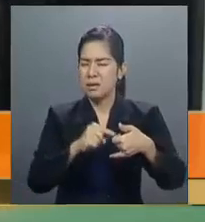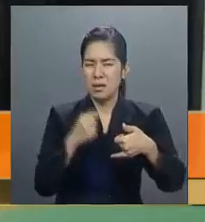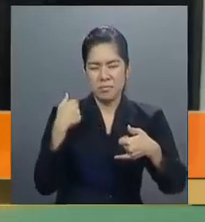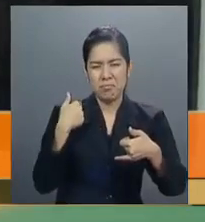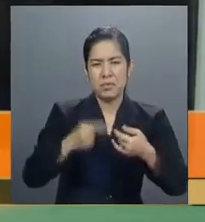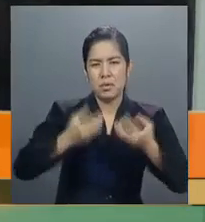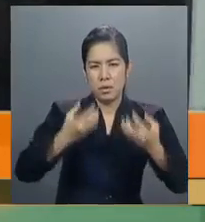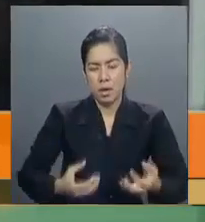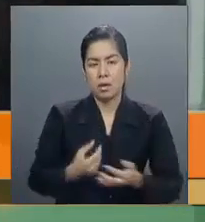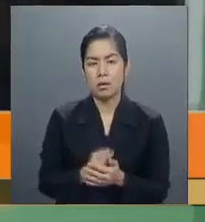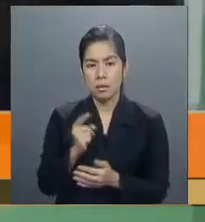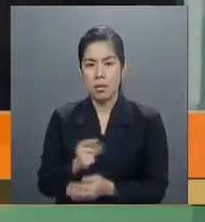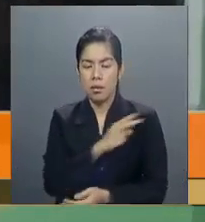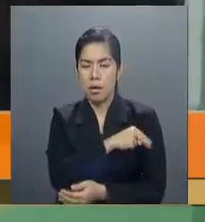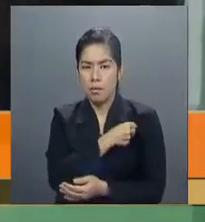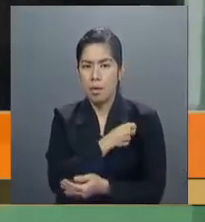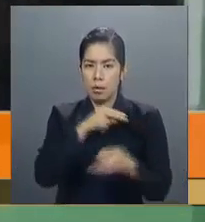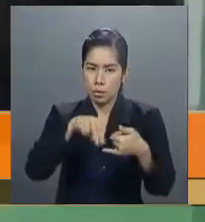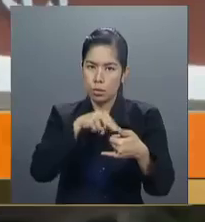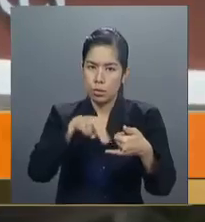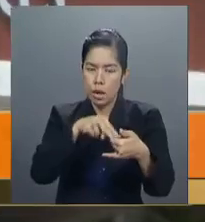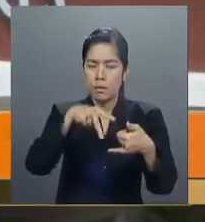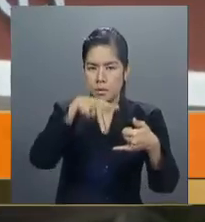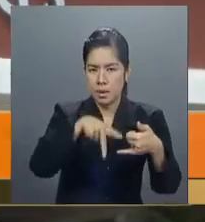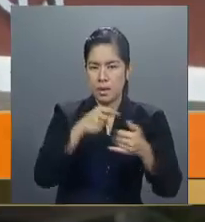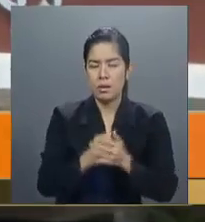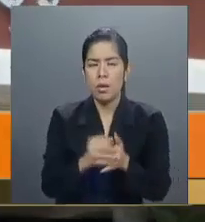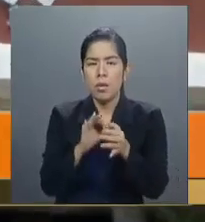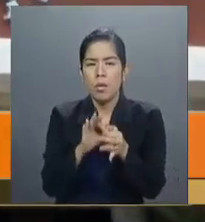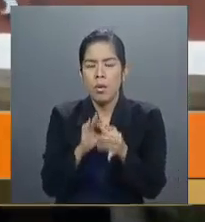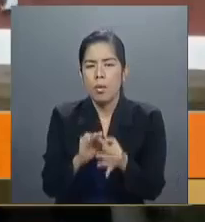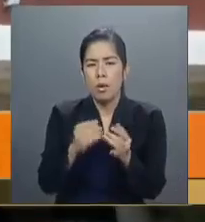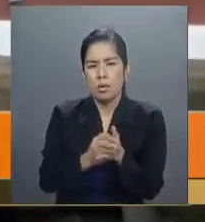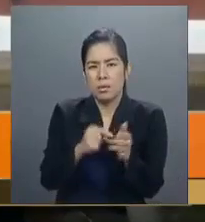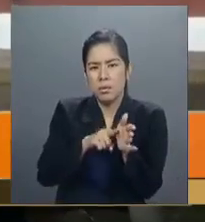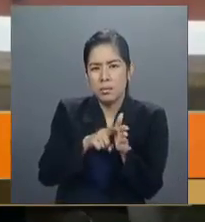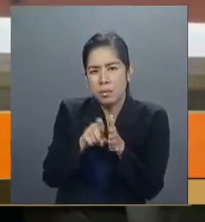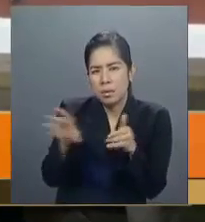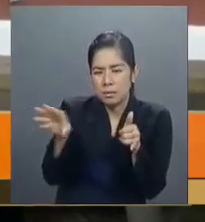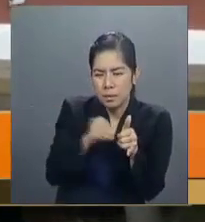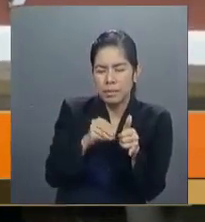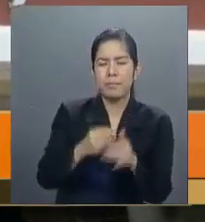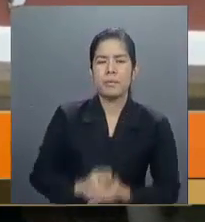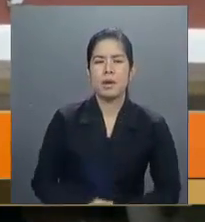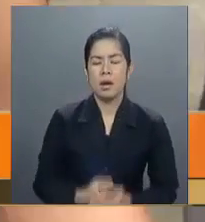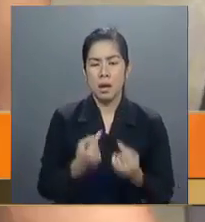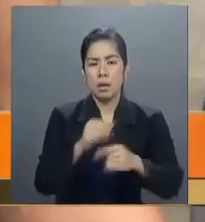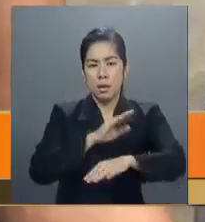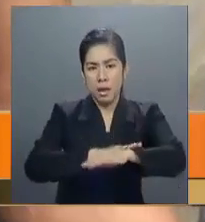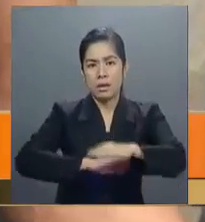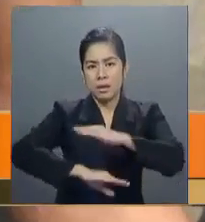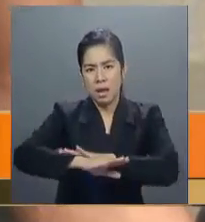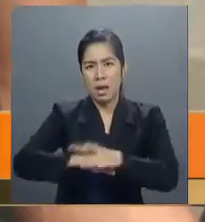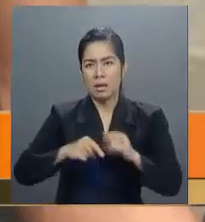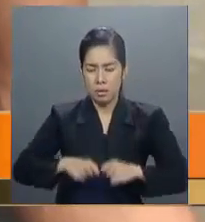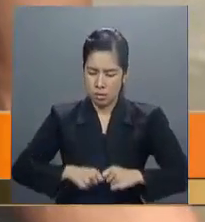องอยู่ในความดูแลของแพทย์อย่างใกล้ชิดและกลัวติดเชื้อส่วนอาการภายนอกแขนขาและซี่โครงที่หัก